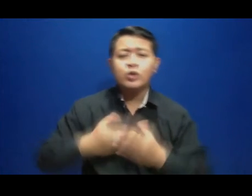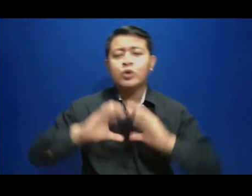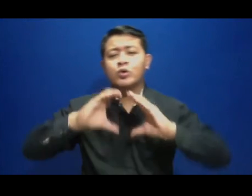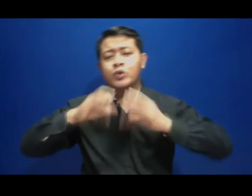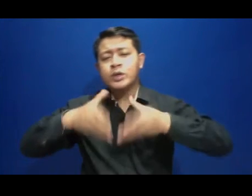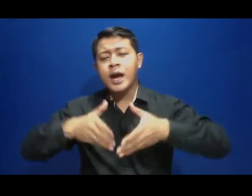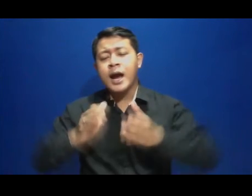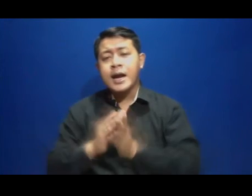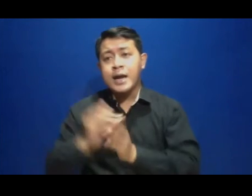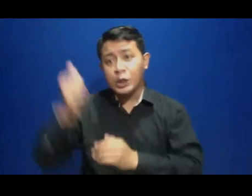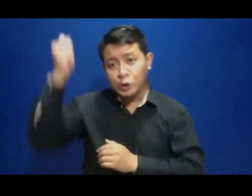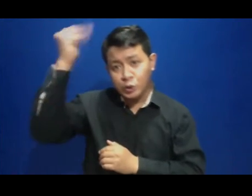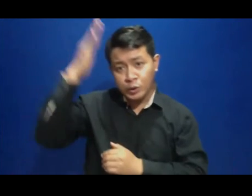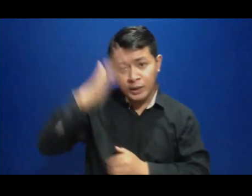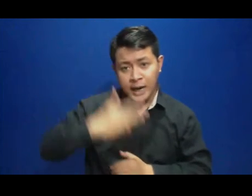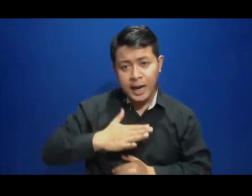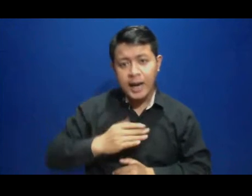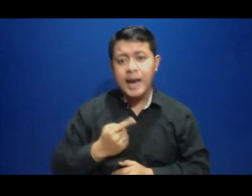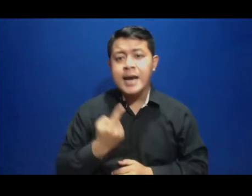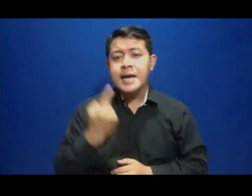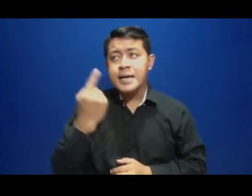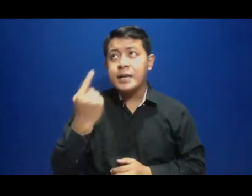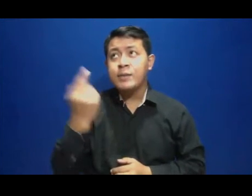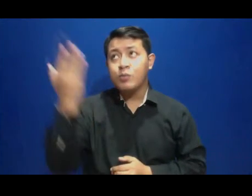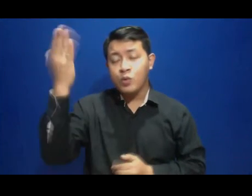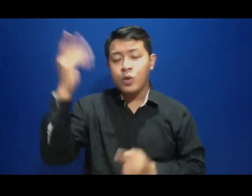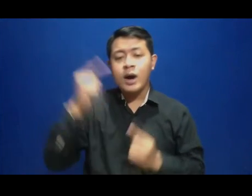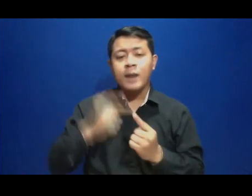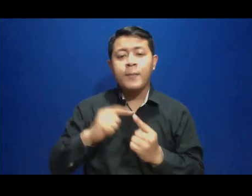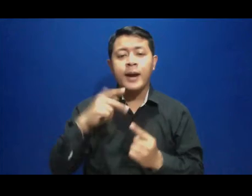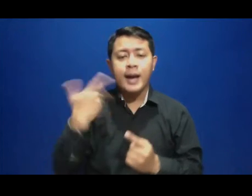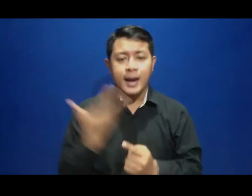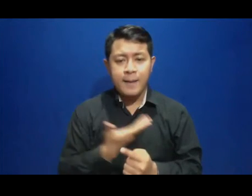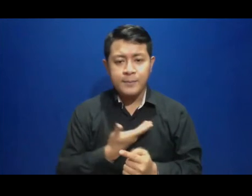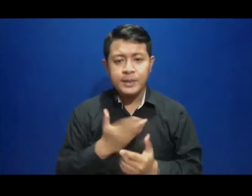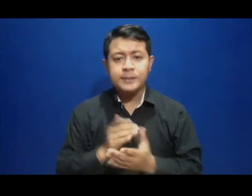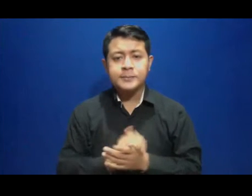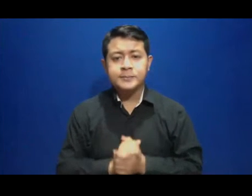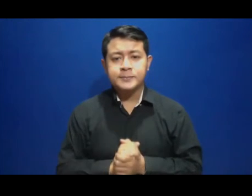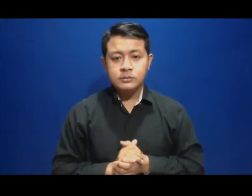dan curahkanlah diri-Mu pada kami.